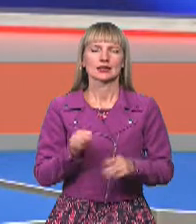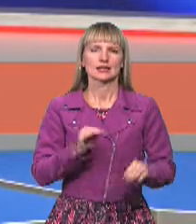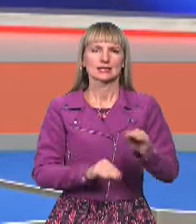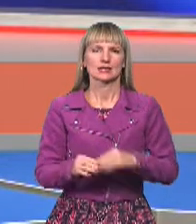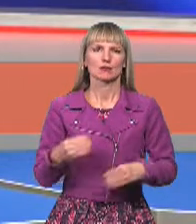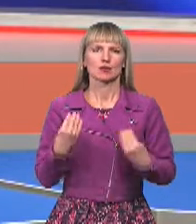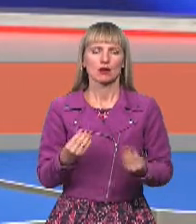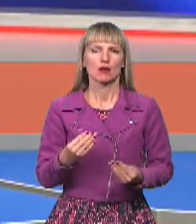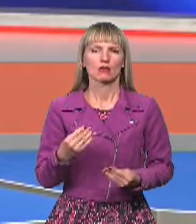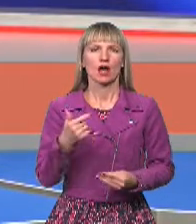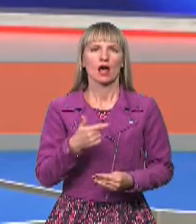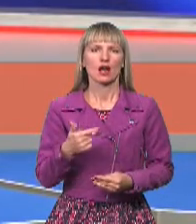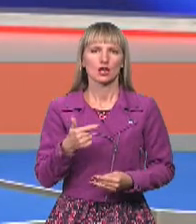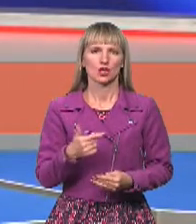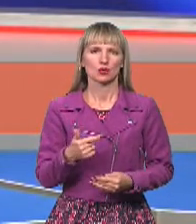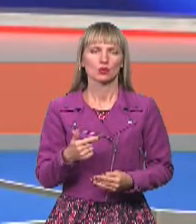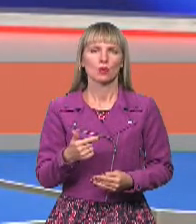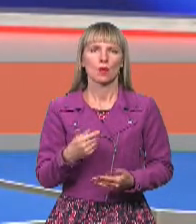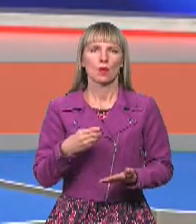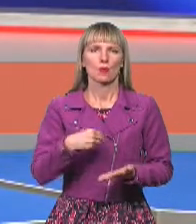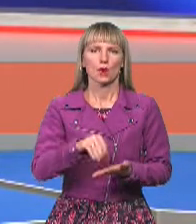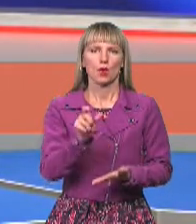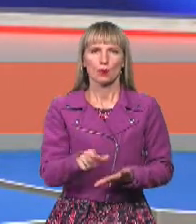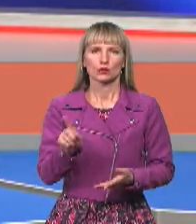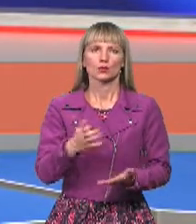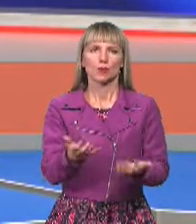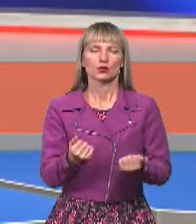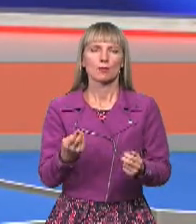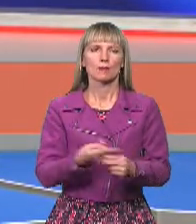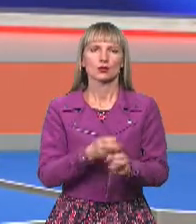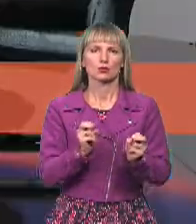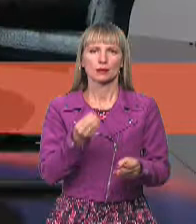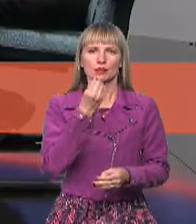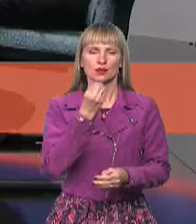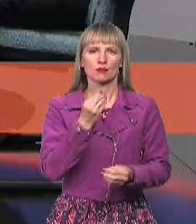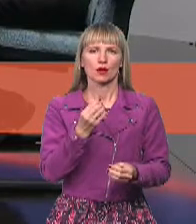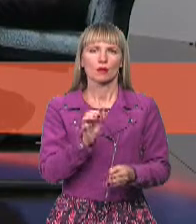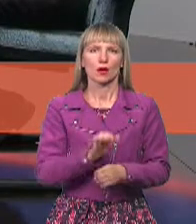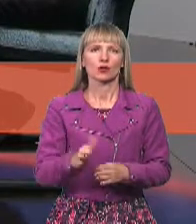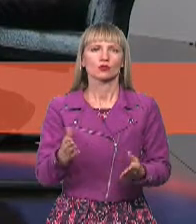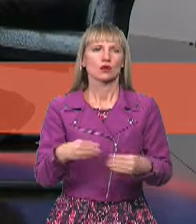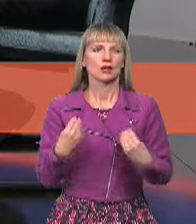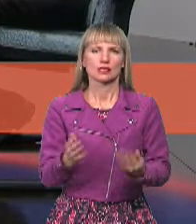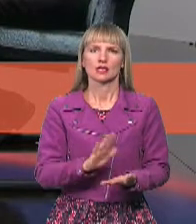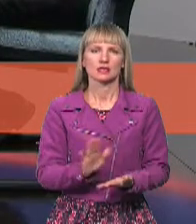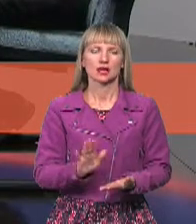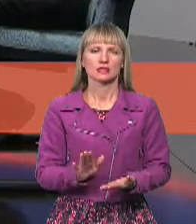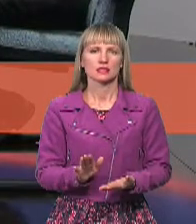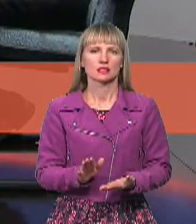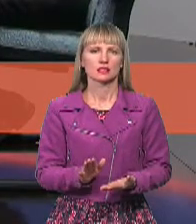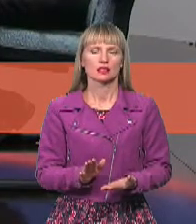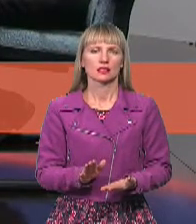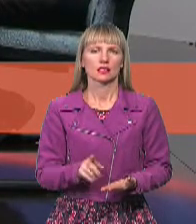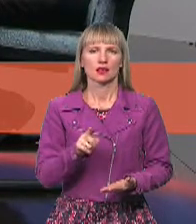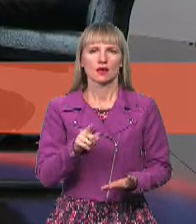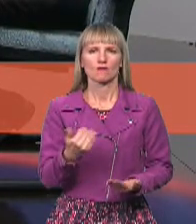дает гарантию потребителя, что он получит безопасный пищевой продукт, который не даст